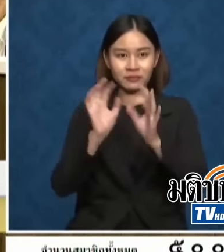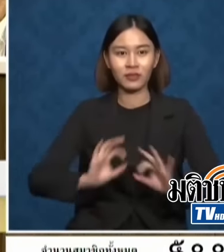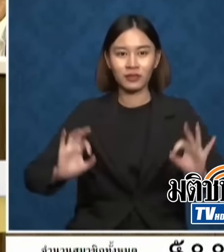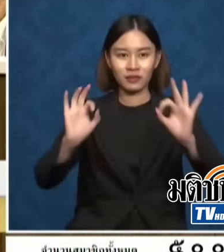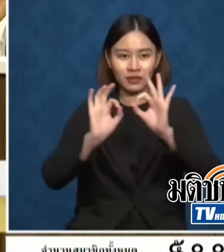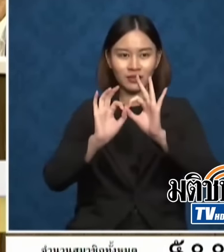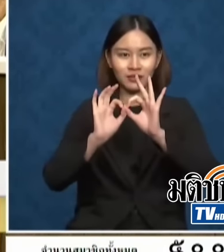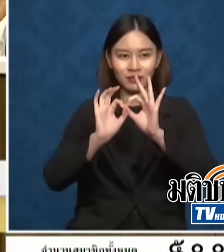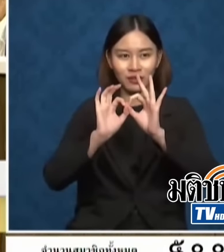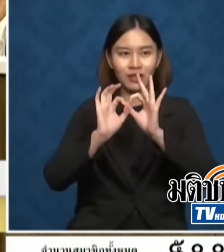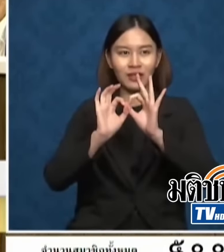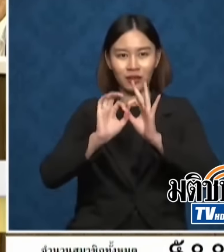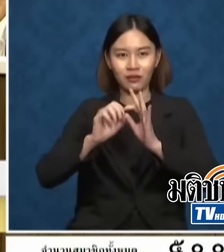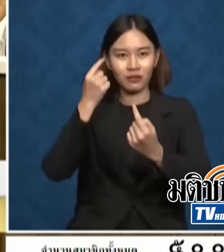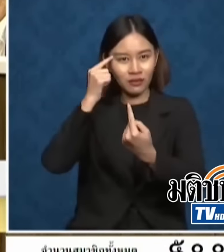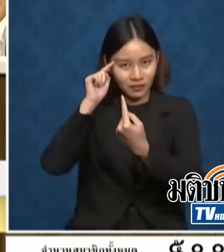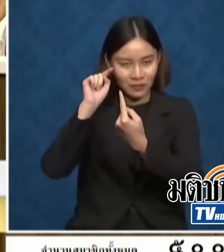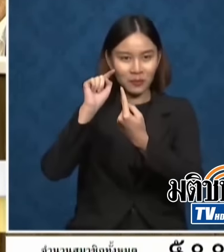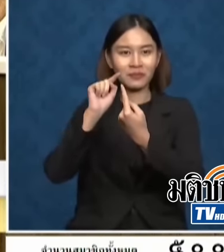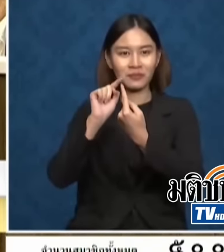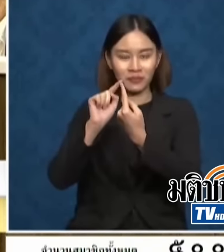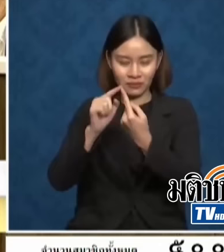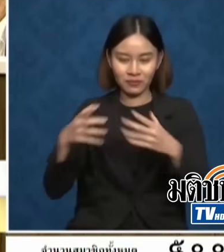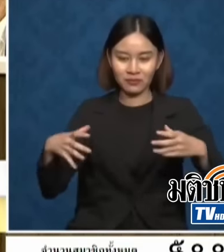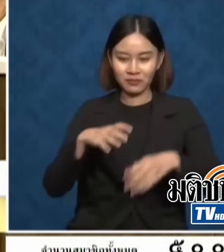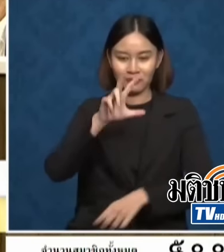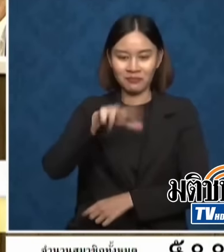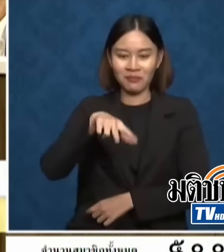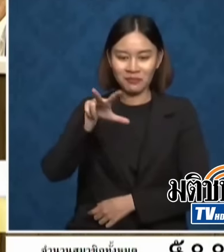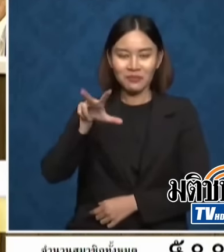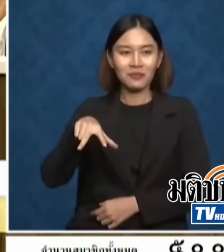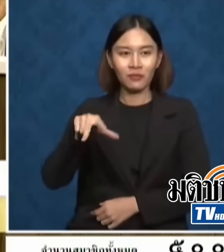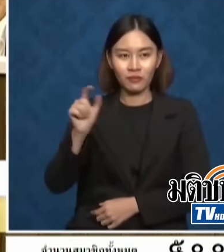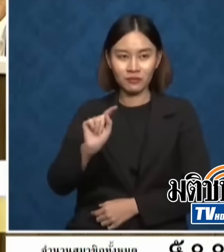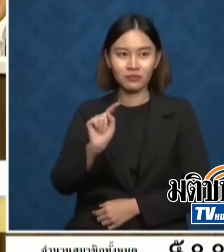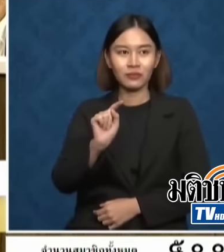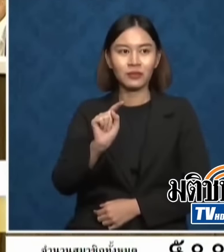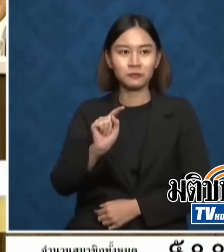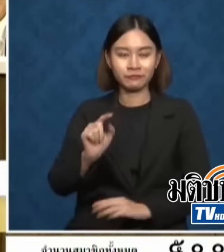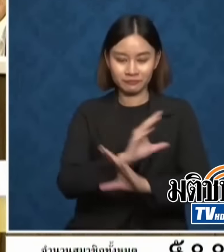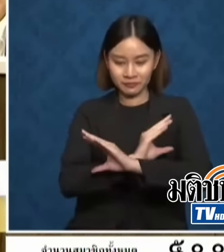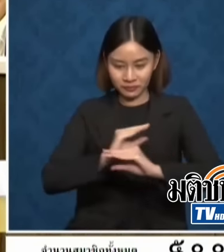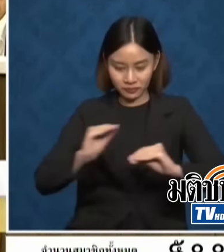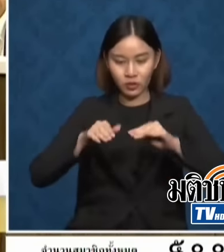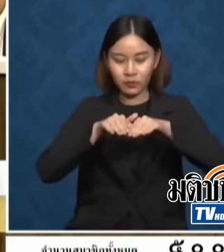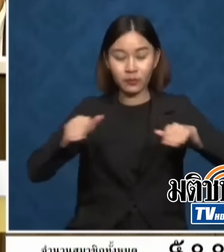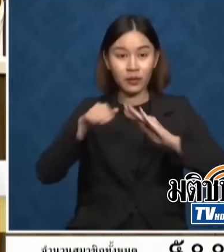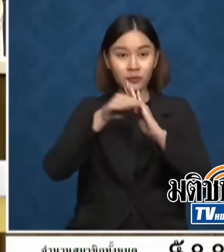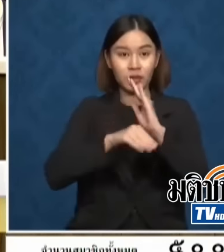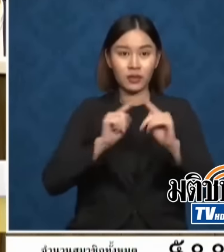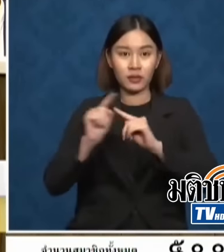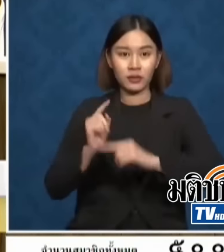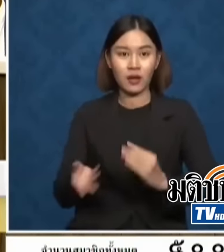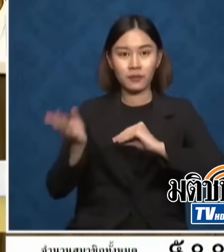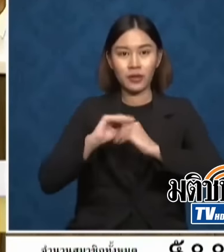ำคัญกับเป้าหมายของร่างของพรรคเพื่อไทยคือการผ่อนปรนมาตรการต่างๆเพื่อเพิ่มศักย